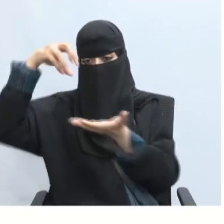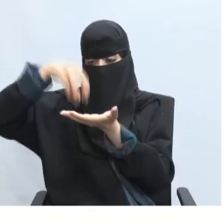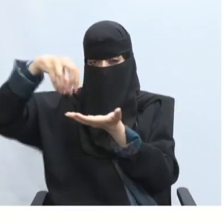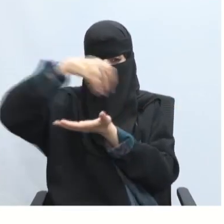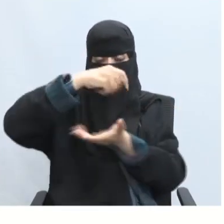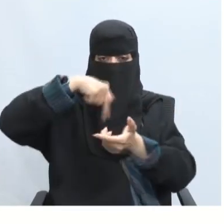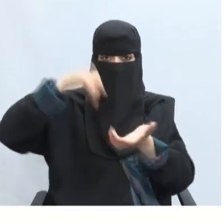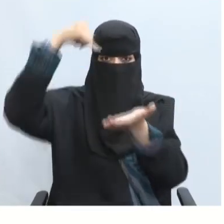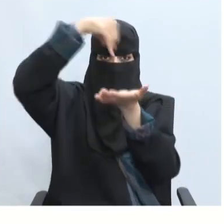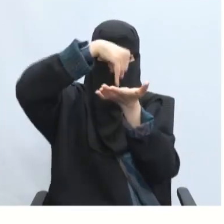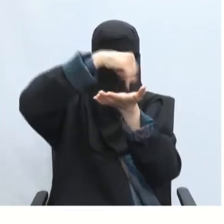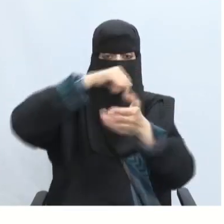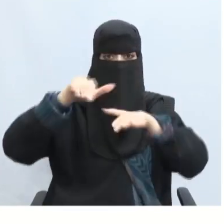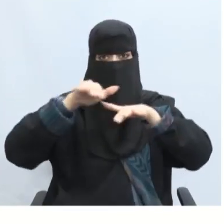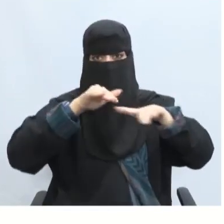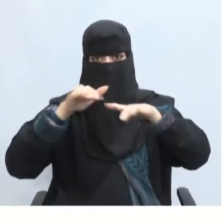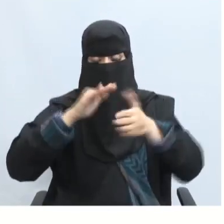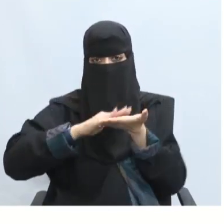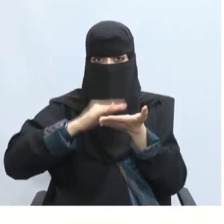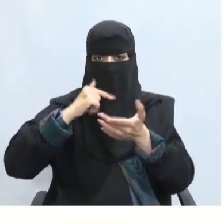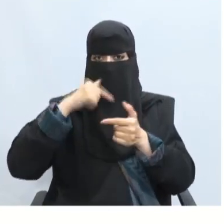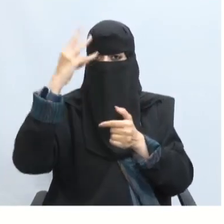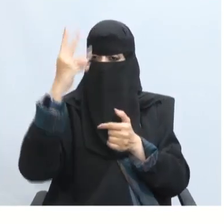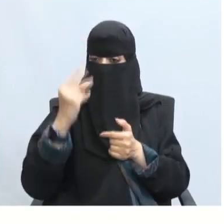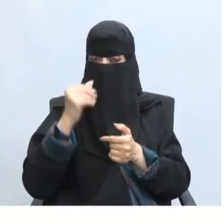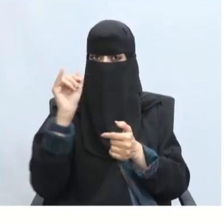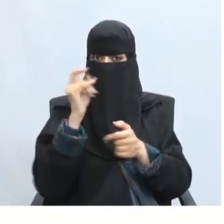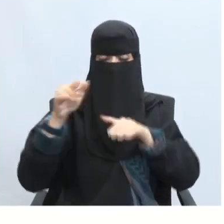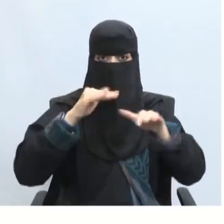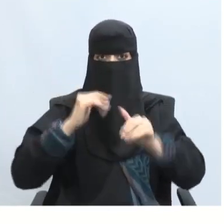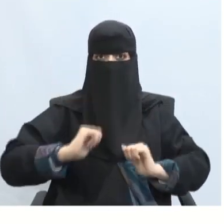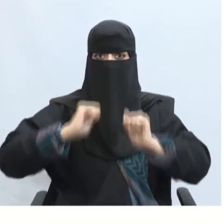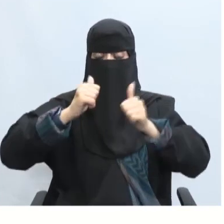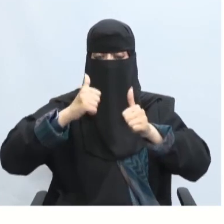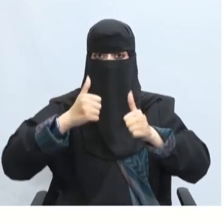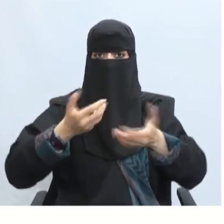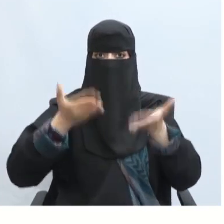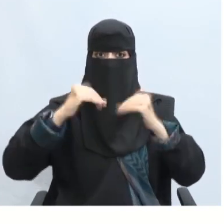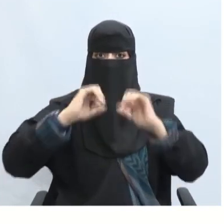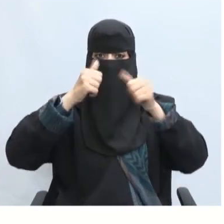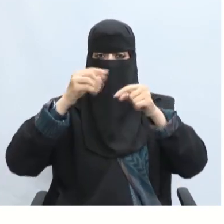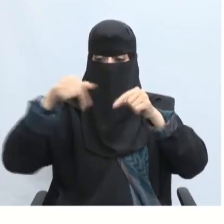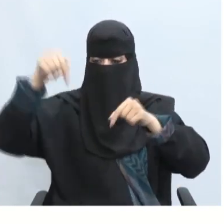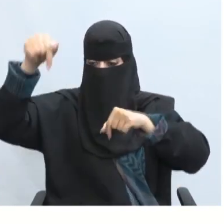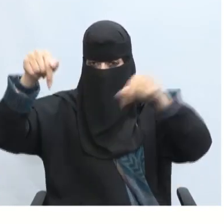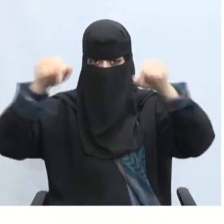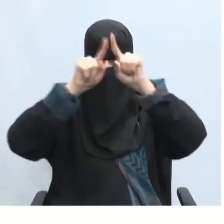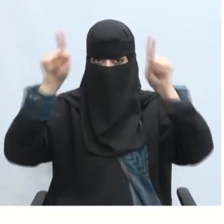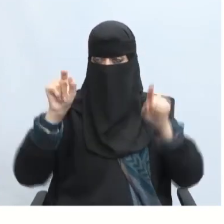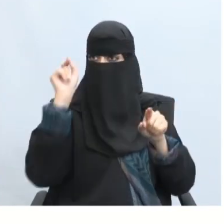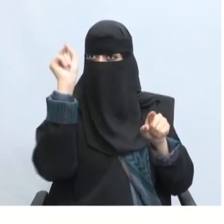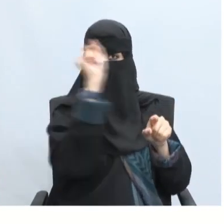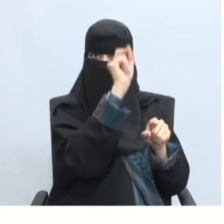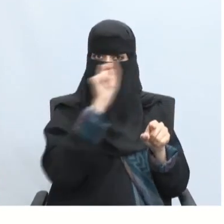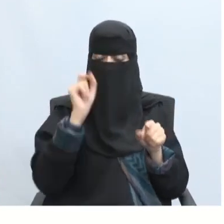للعديد من الزلازل وبعد ذلك قاموا بعمليه اسقاطها على خريطه